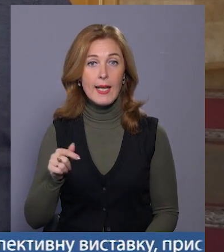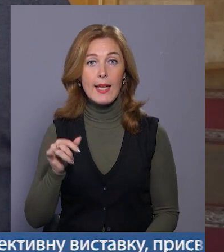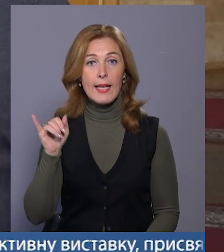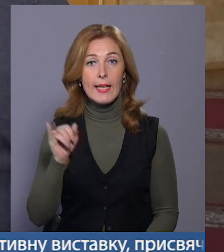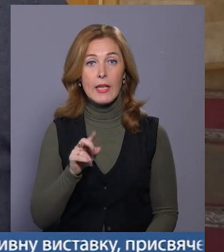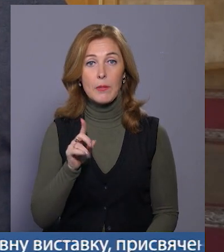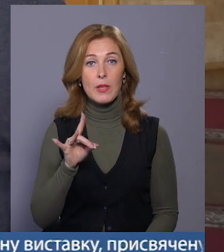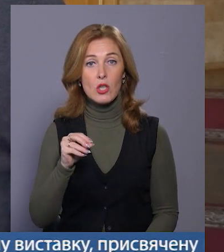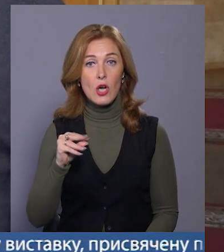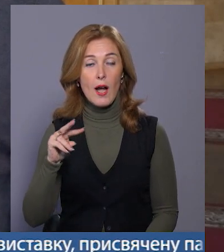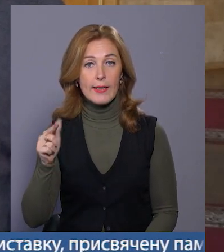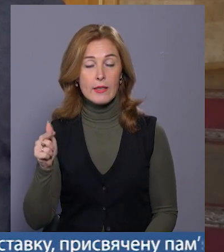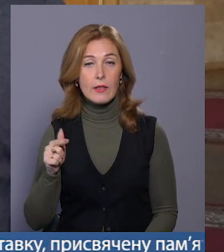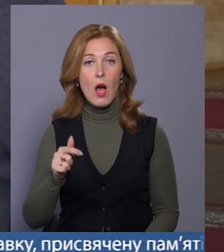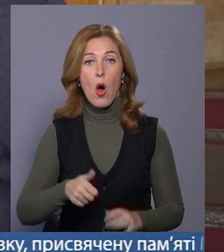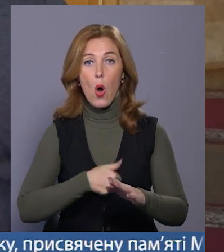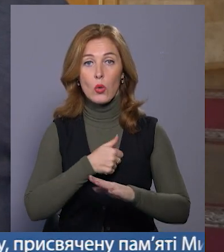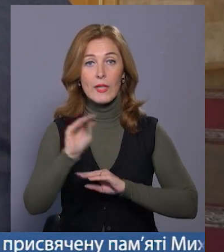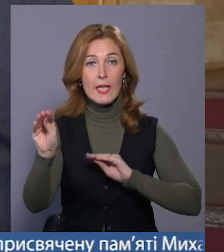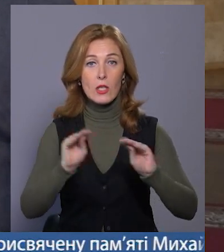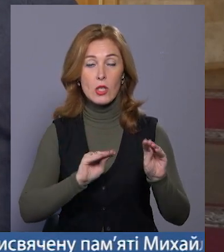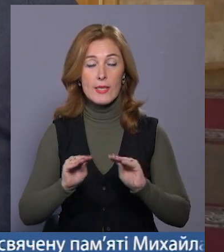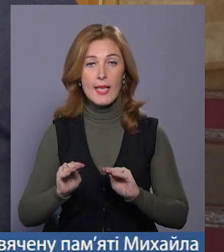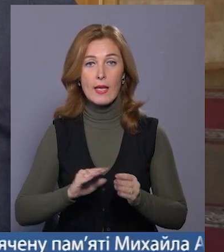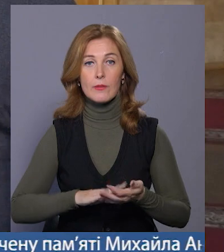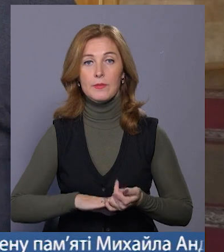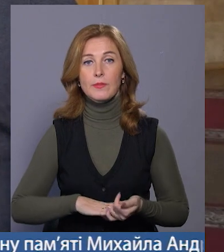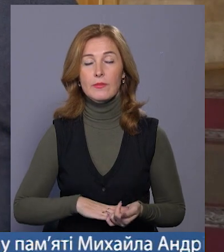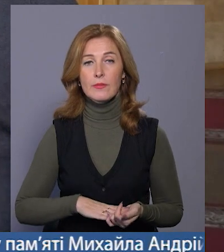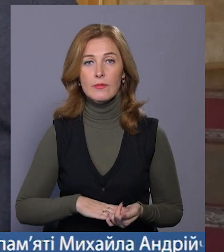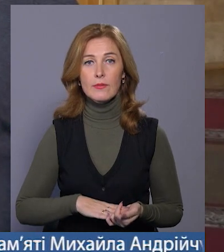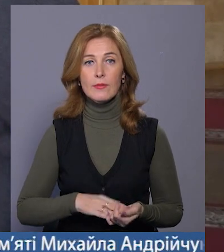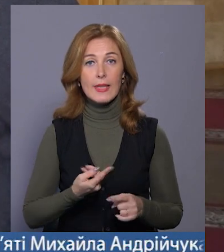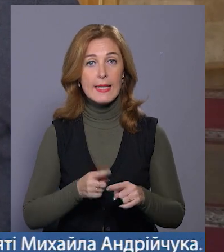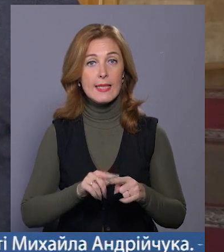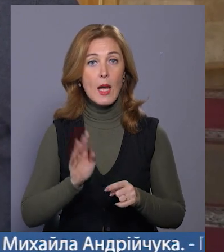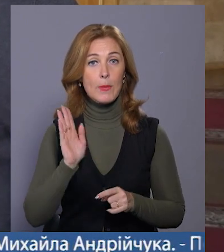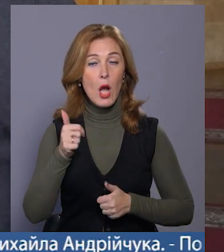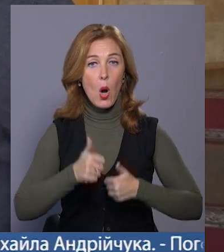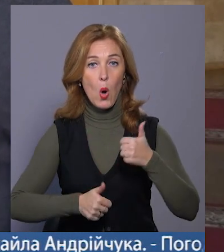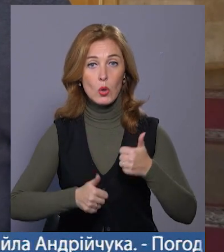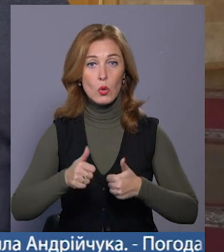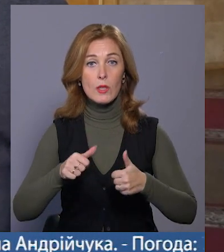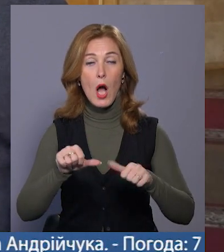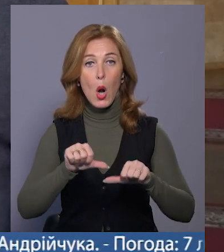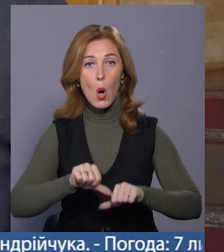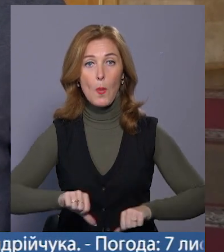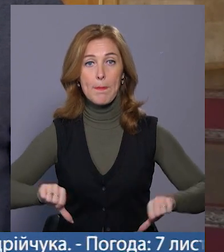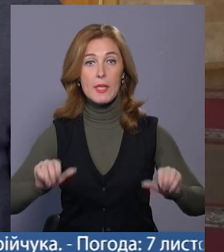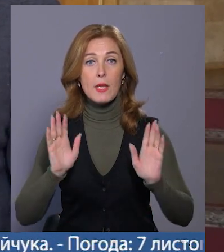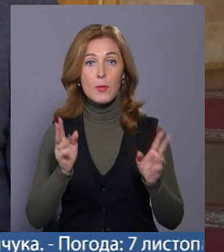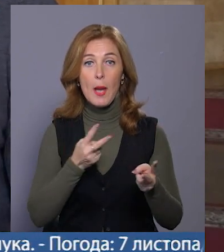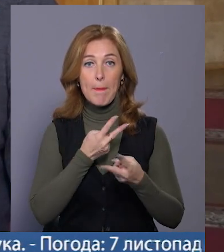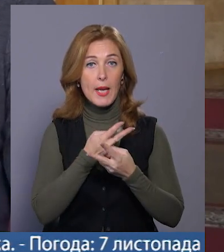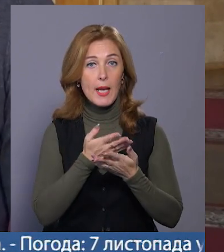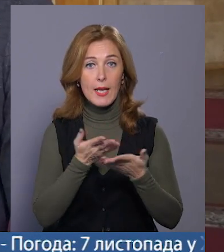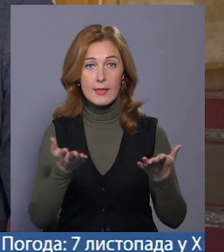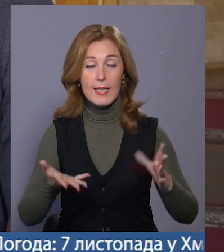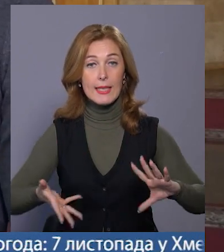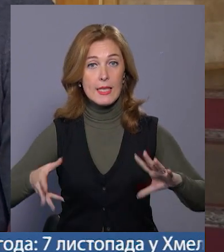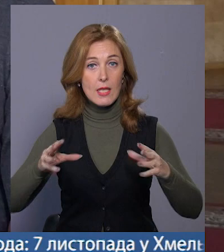Сергій Миколайович, головний режисер нашого театру «Ляльок». Це буде конкурсна комісія, яка буде переглядати всі ці вистави, і за результатами